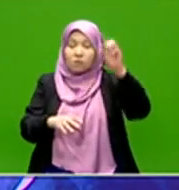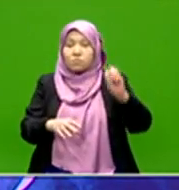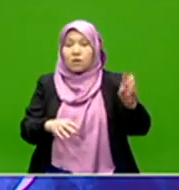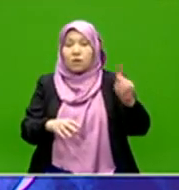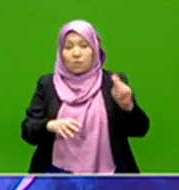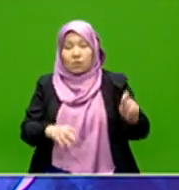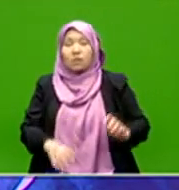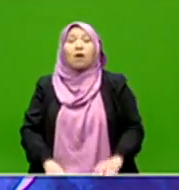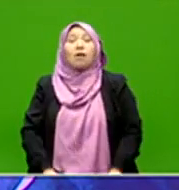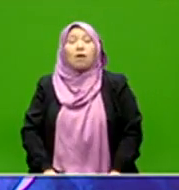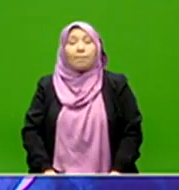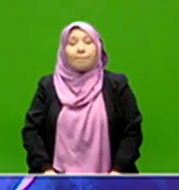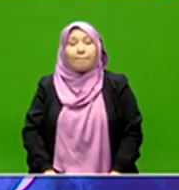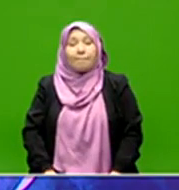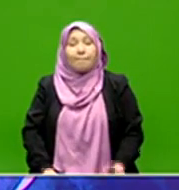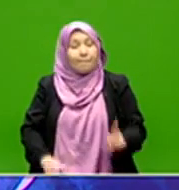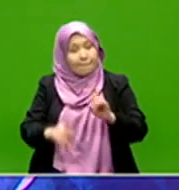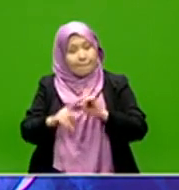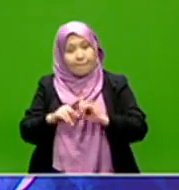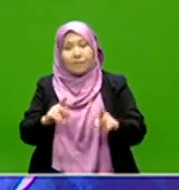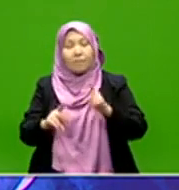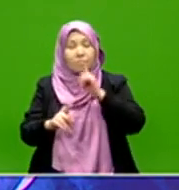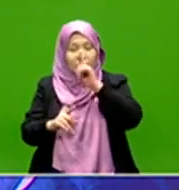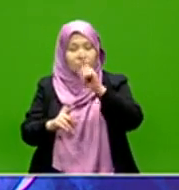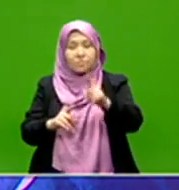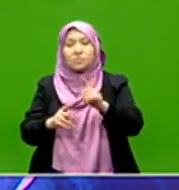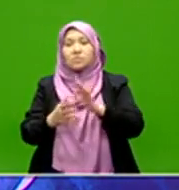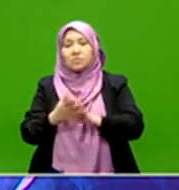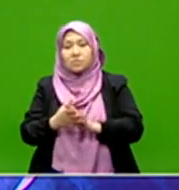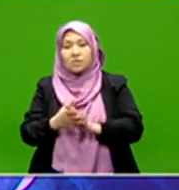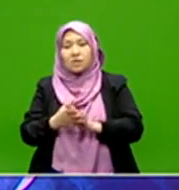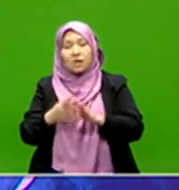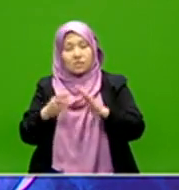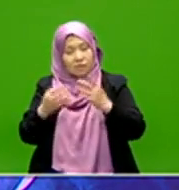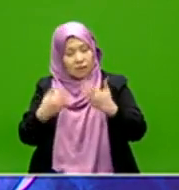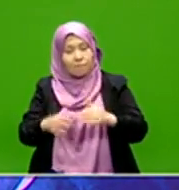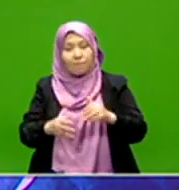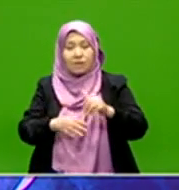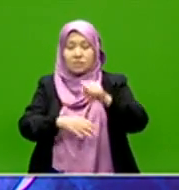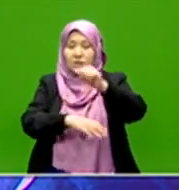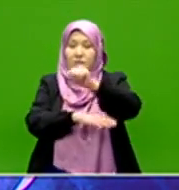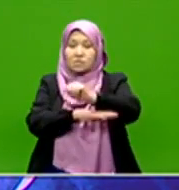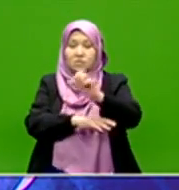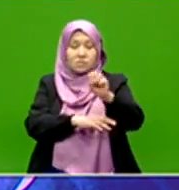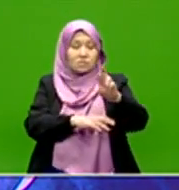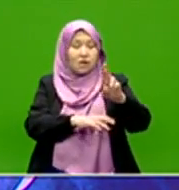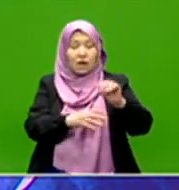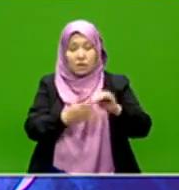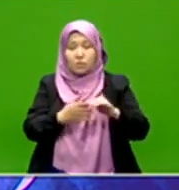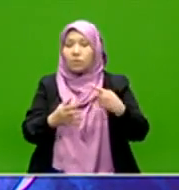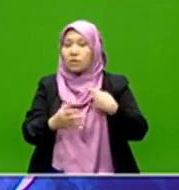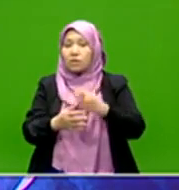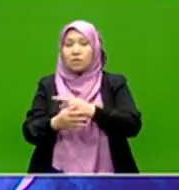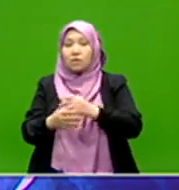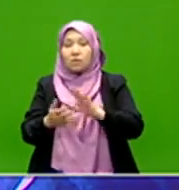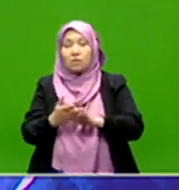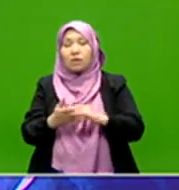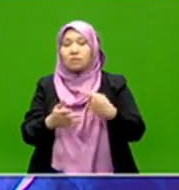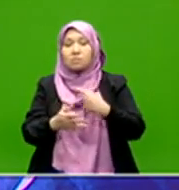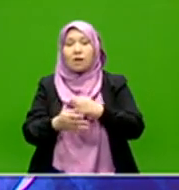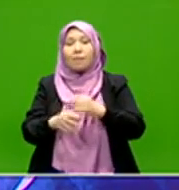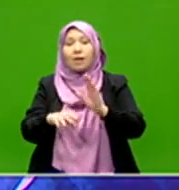tak pengalaman tu? Lepas asar tu kita sudah mula menunggu nama kita dipanggil. Tarmizi